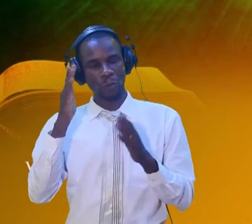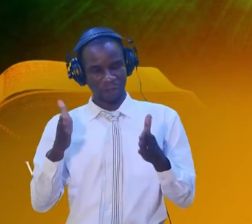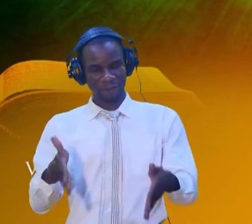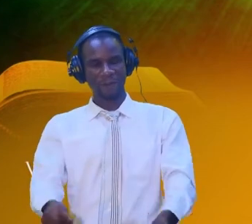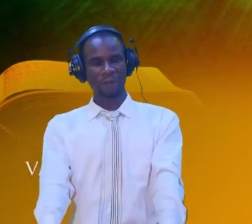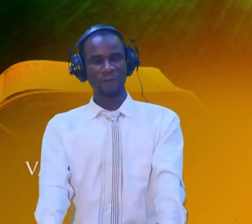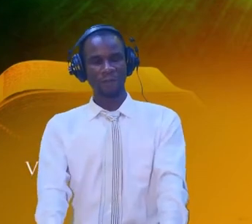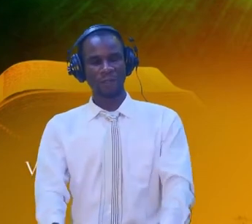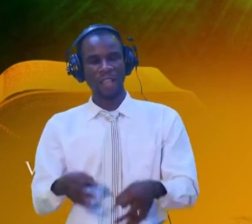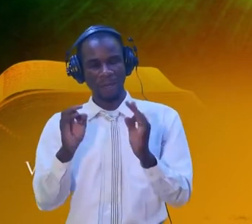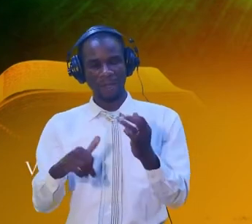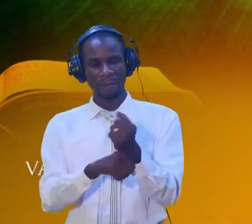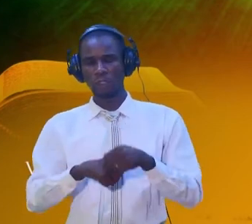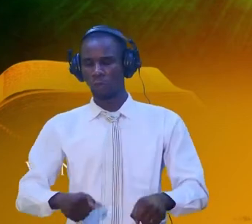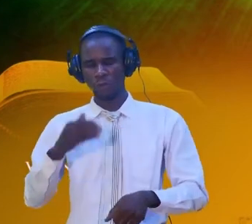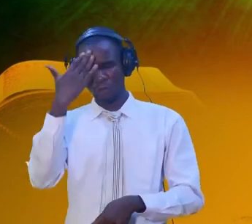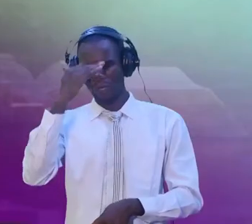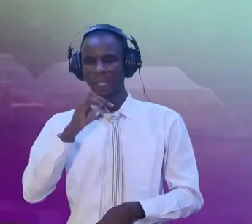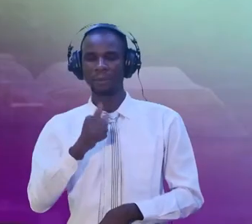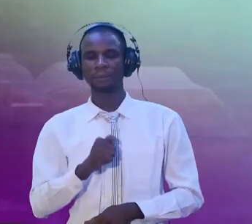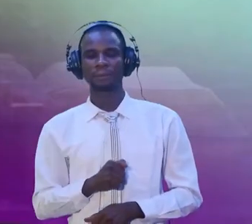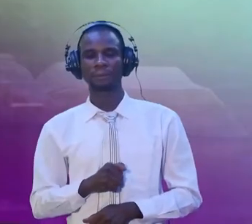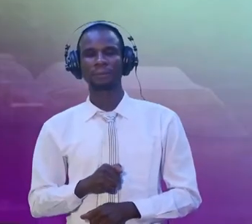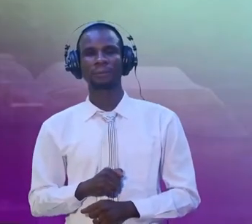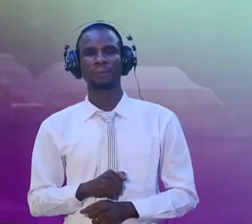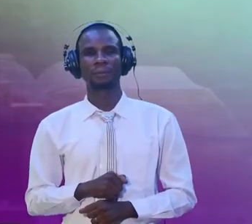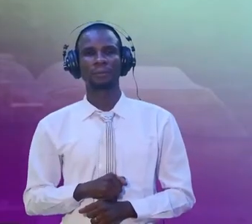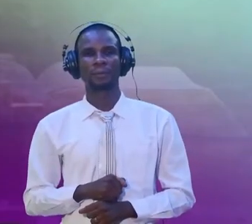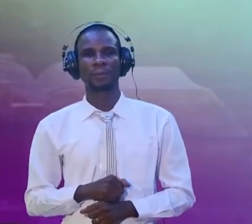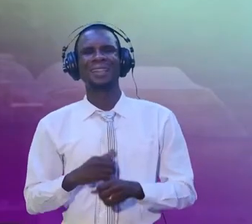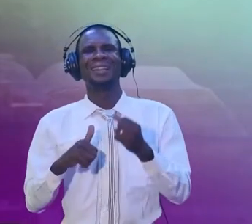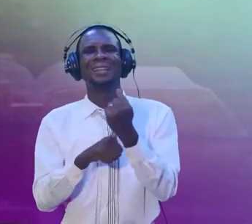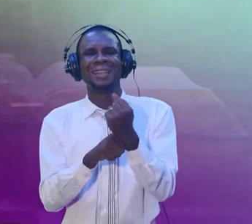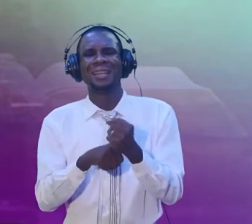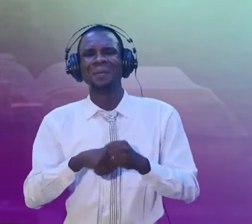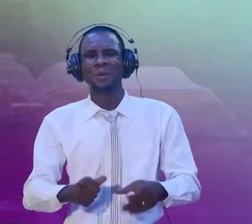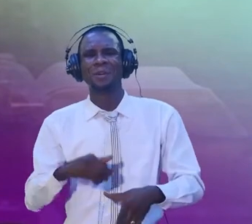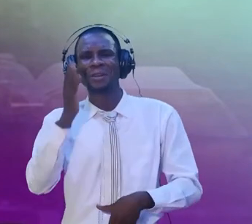ya kwamba watakufa, lakini wafu hawajui neno lolote.